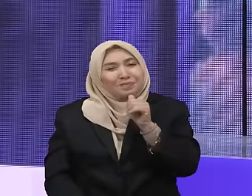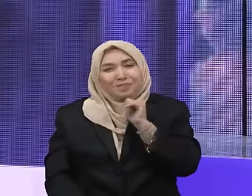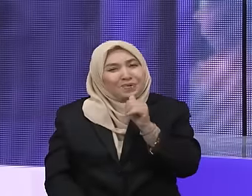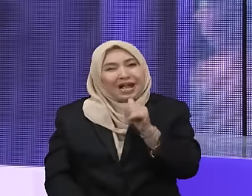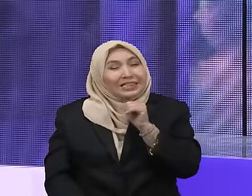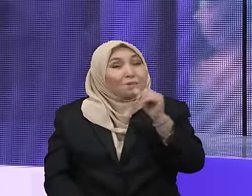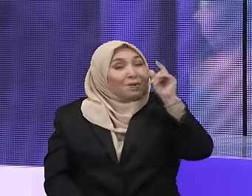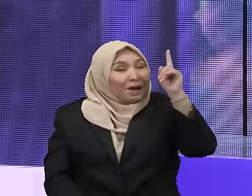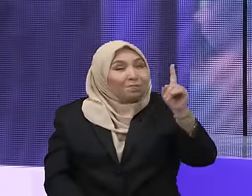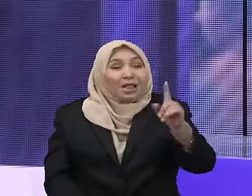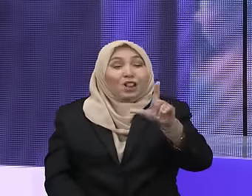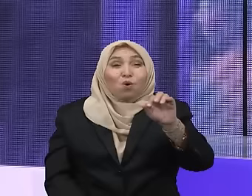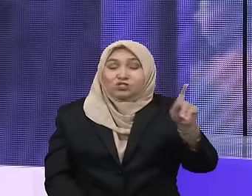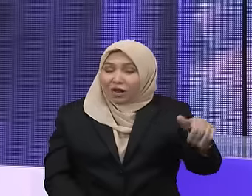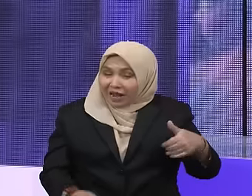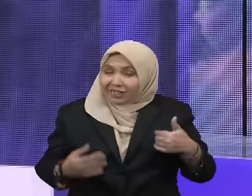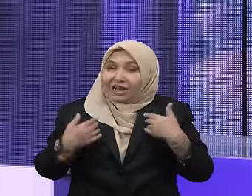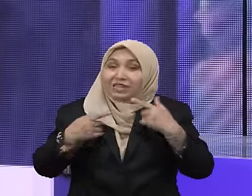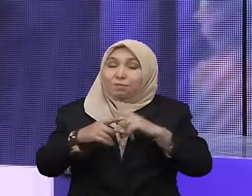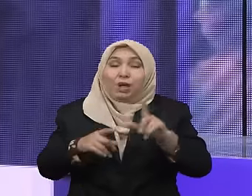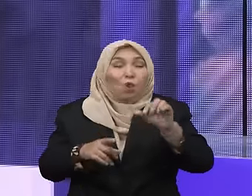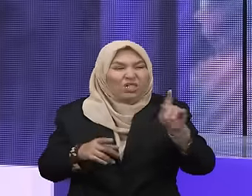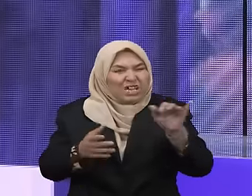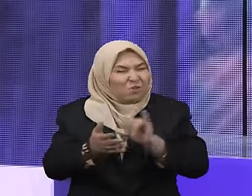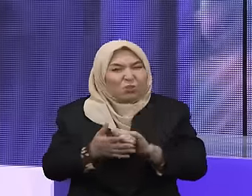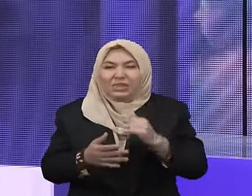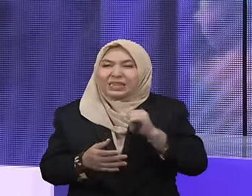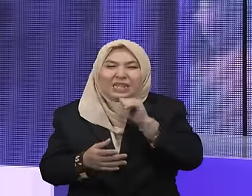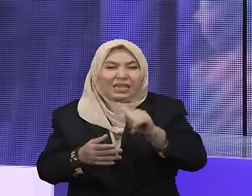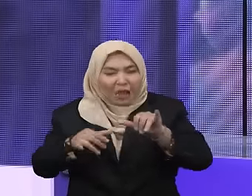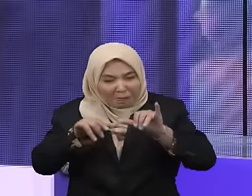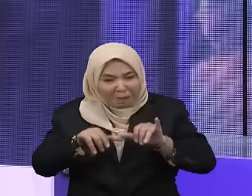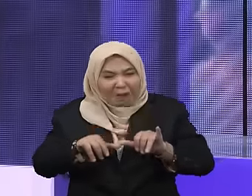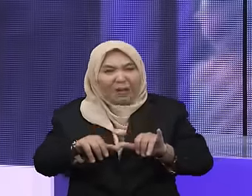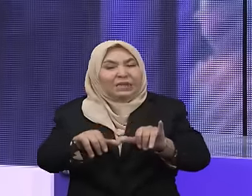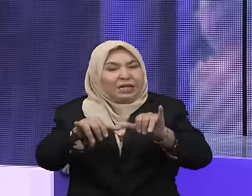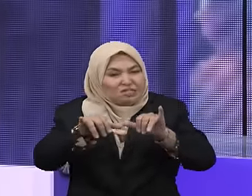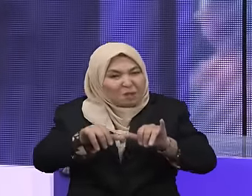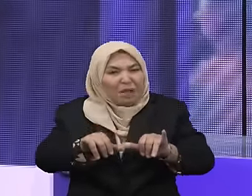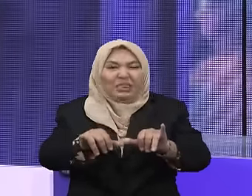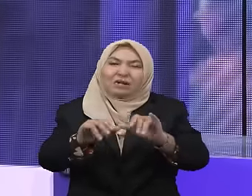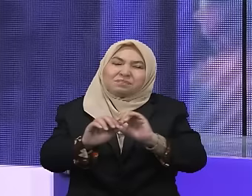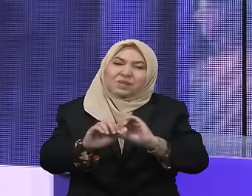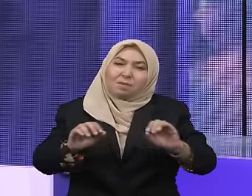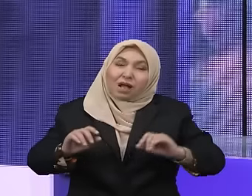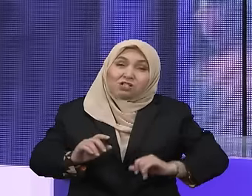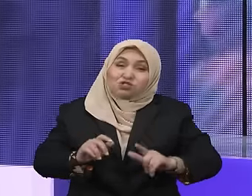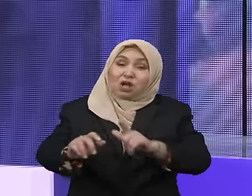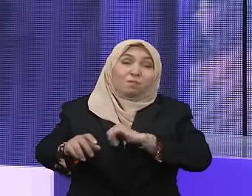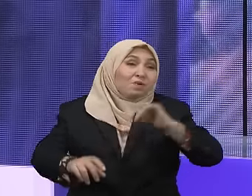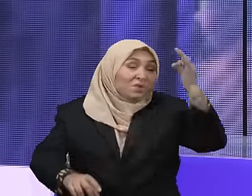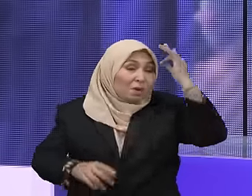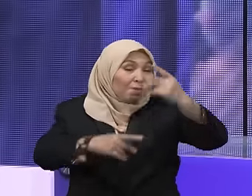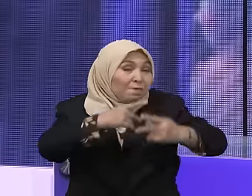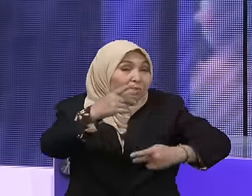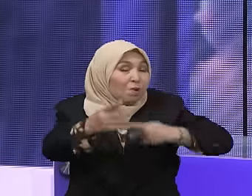tidak memahami logik yang mereka ada, tetapi logik itu tidaklah konsisten sepanjang mereka berfikir dalam